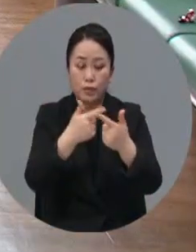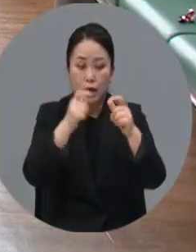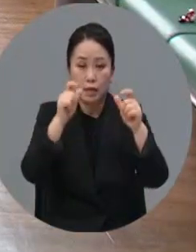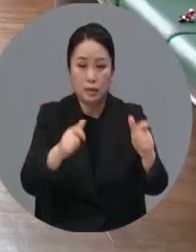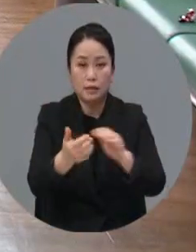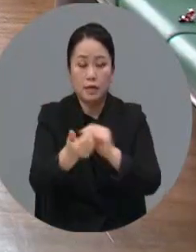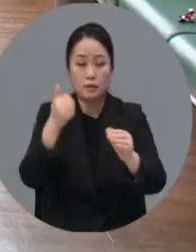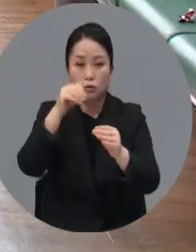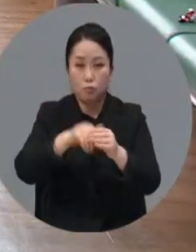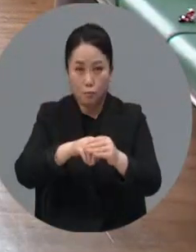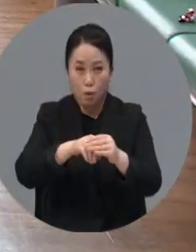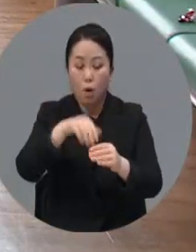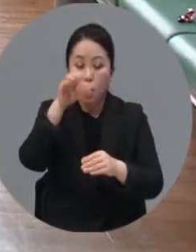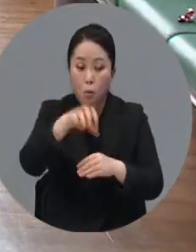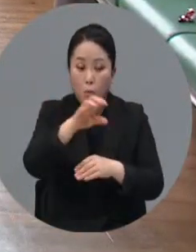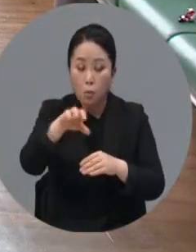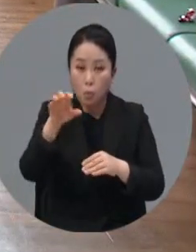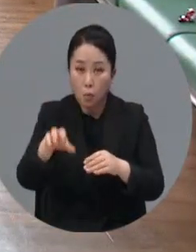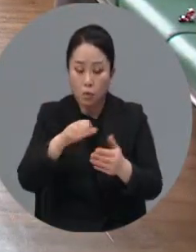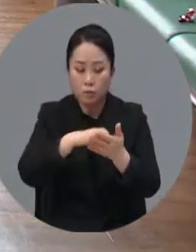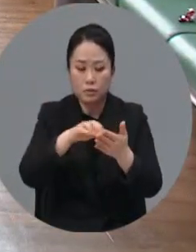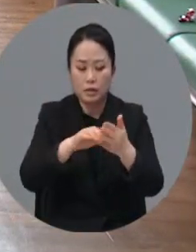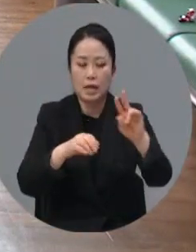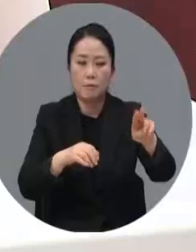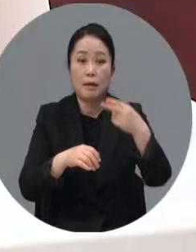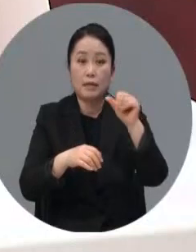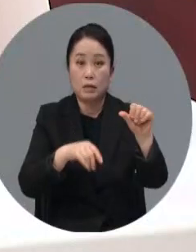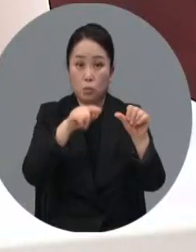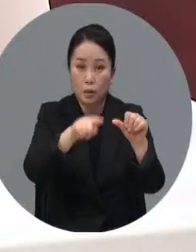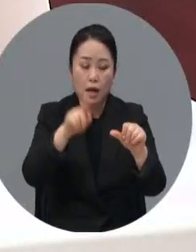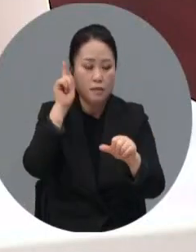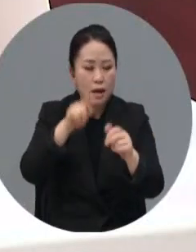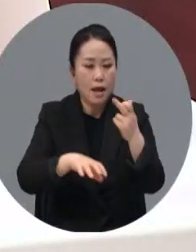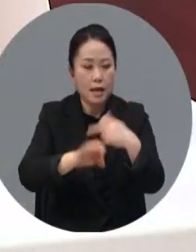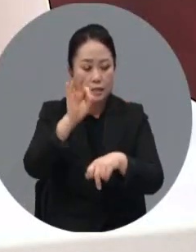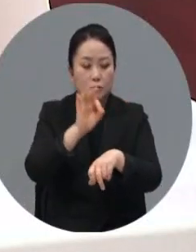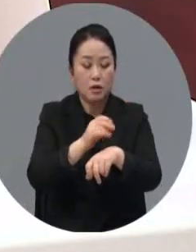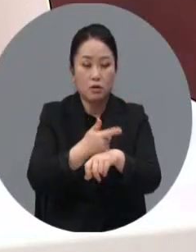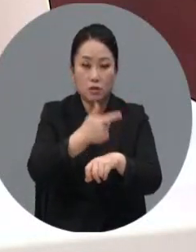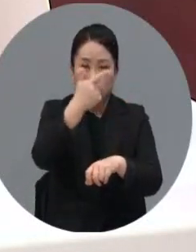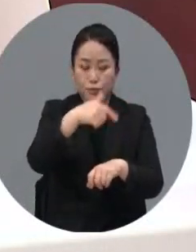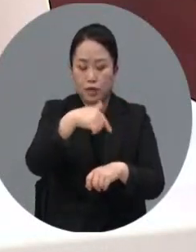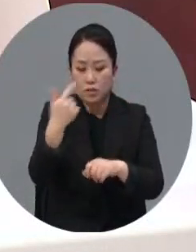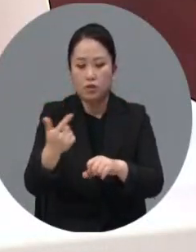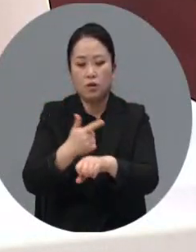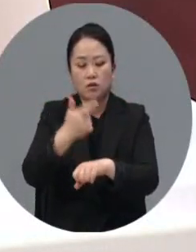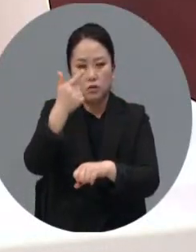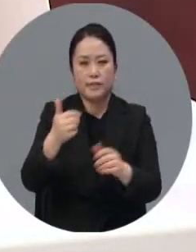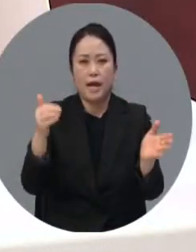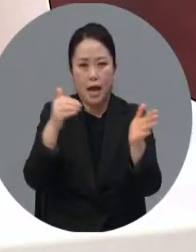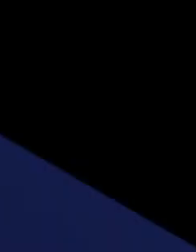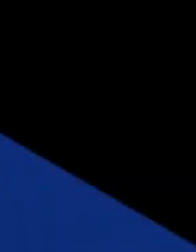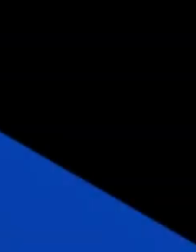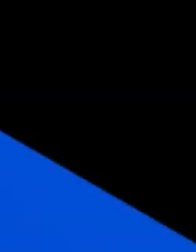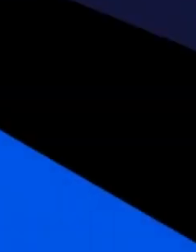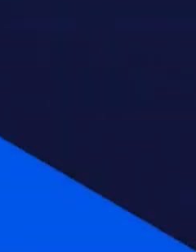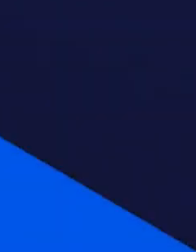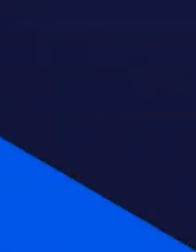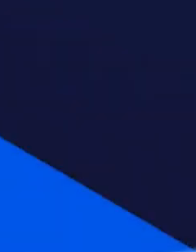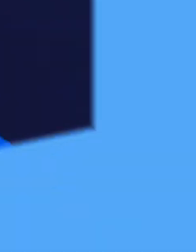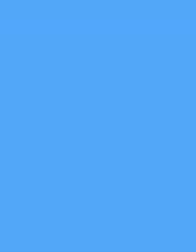사전투표가 205곳에서 내일 오전 6시부터 오후 6시까지 진행됩니다. MBC 뉴스 정진명입니다.